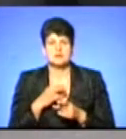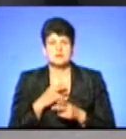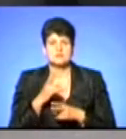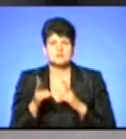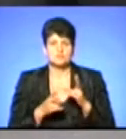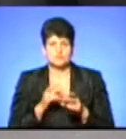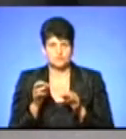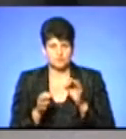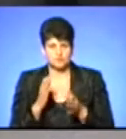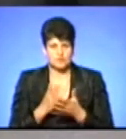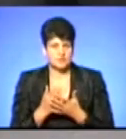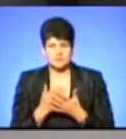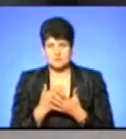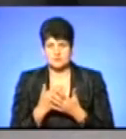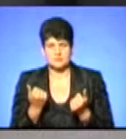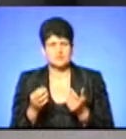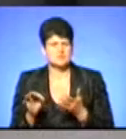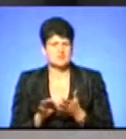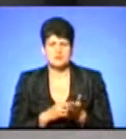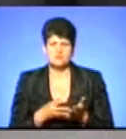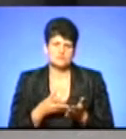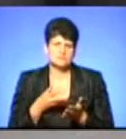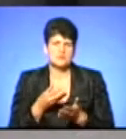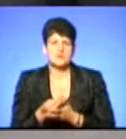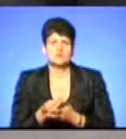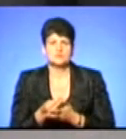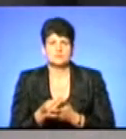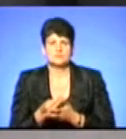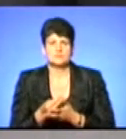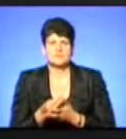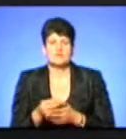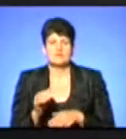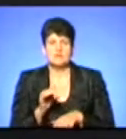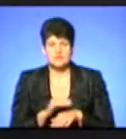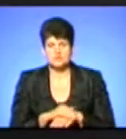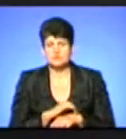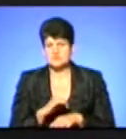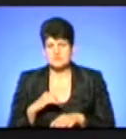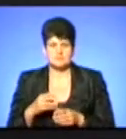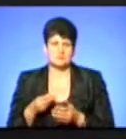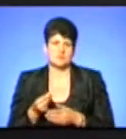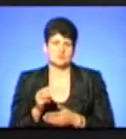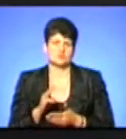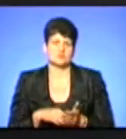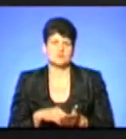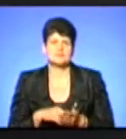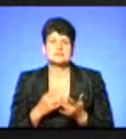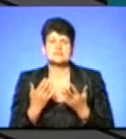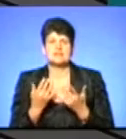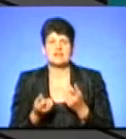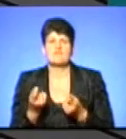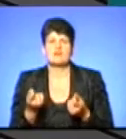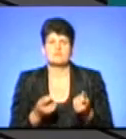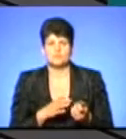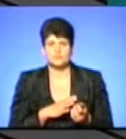Чи сплачують порушники одразу в міську казну, чи куди сплачують? Фактично, добровільно сплачують штрафи. Скільки виявили? Тому що